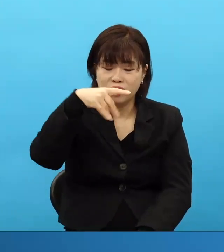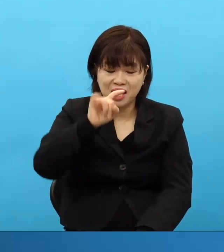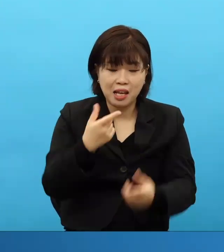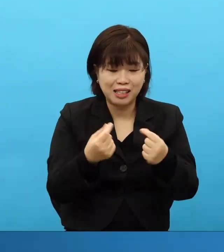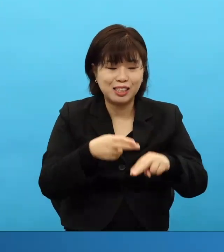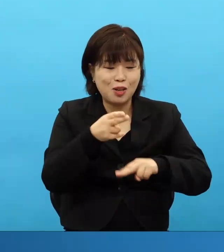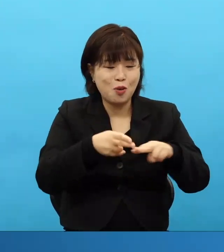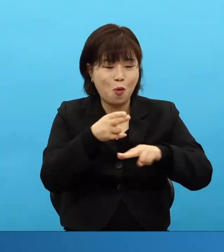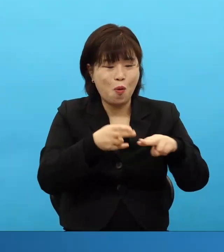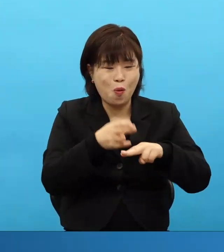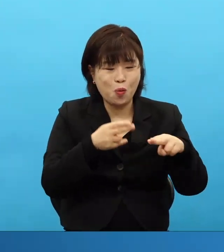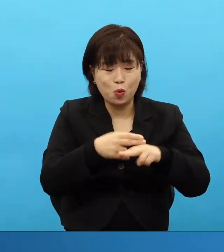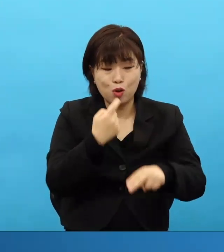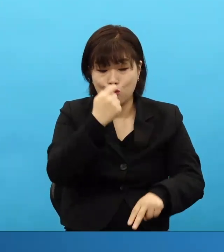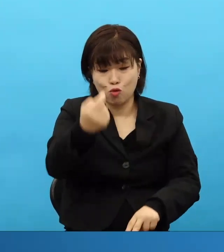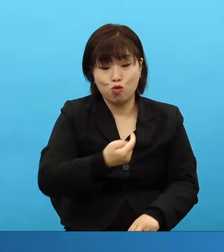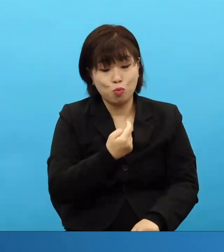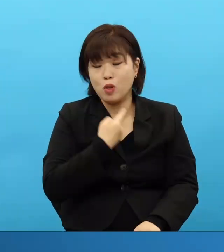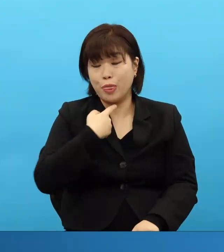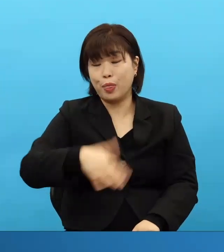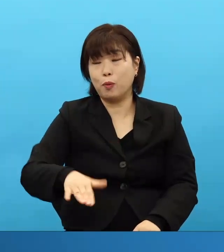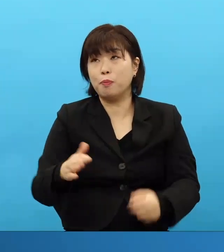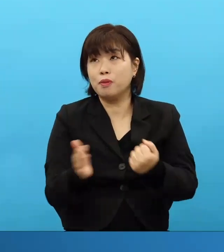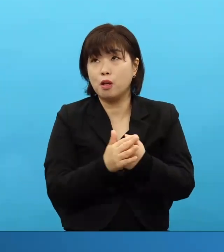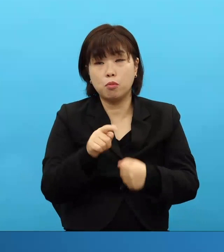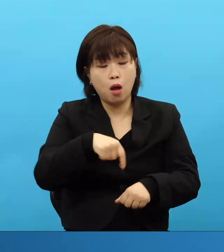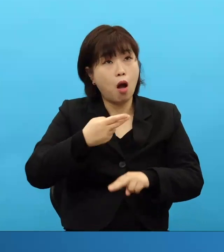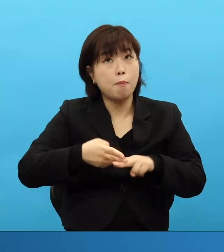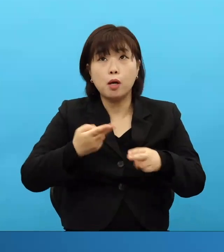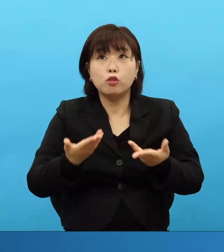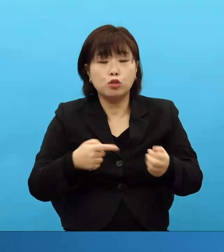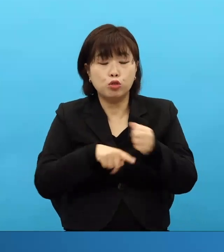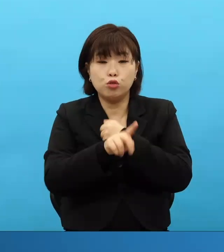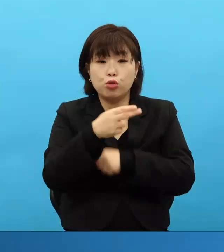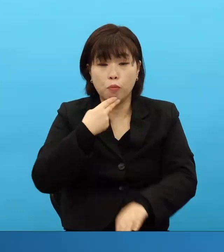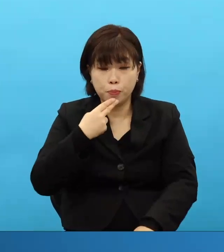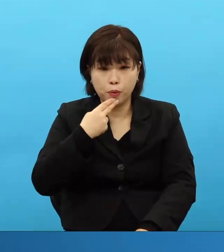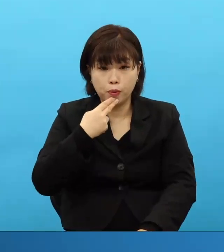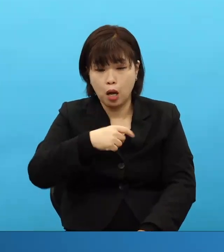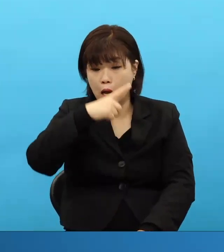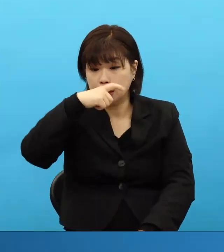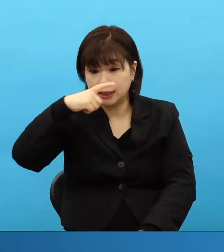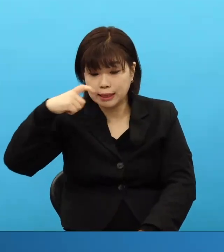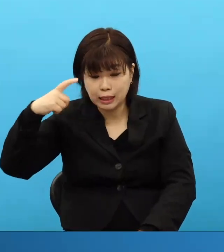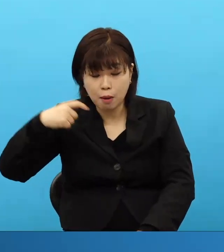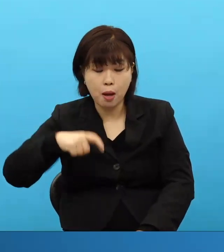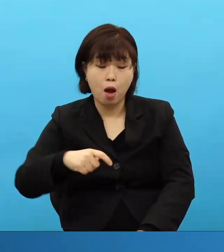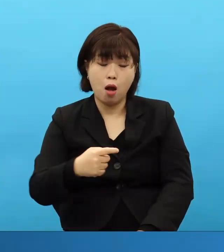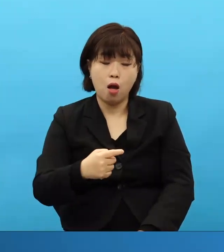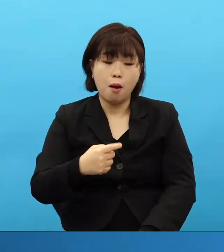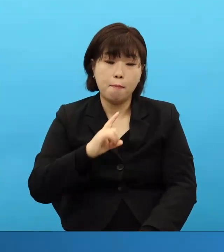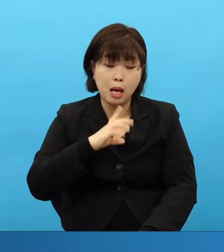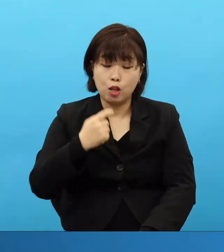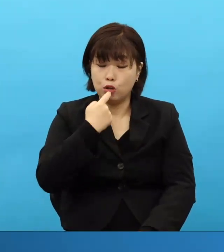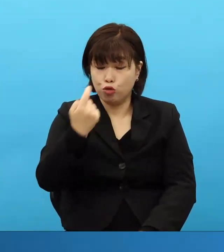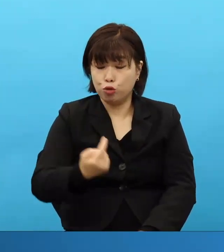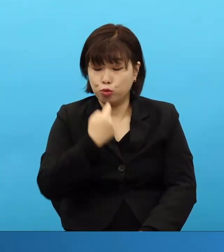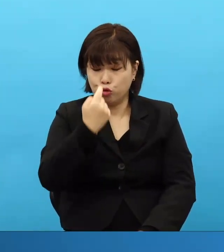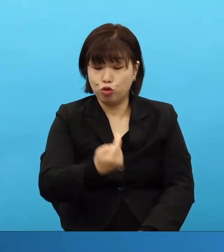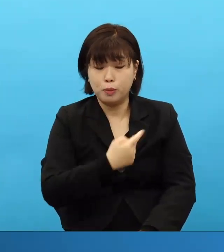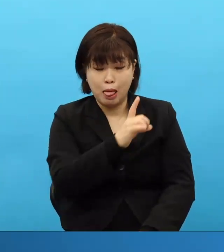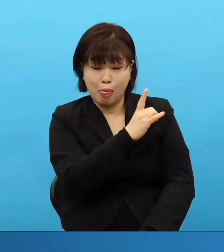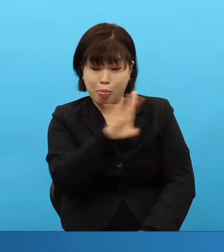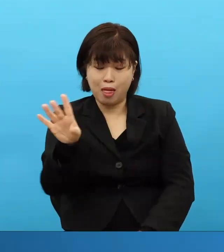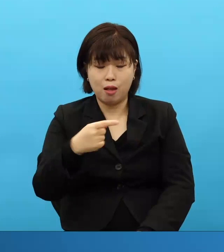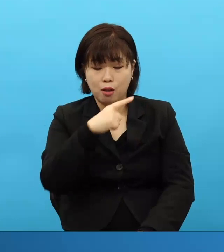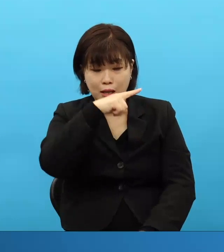black bean noodles 렘넌 well. 속에 세계 움직일 인물들이 곳곳에 있다면 하나님은 말씀을 주시게 돼 있다. Among the remnants, if there are those who are going to move the age, then God will give His word.